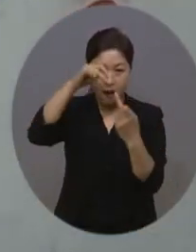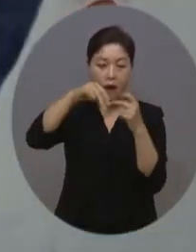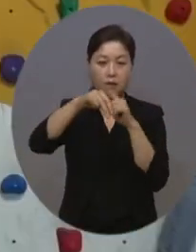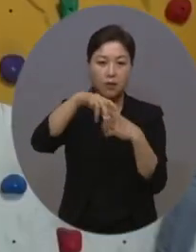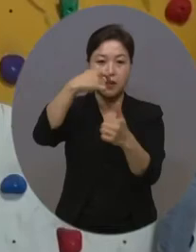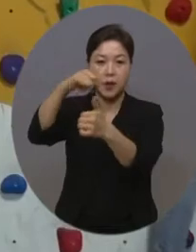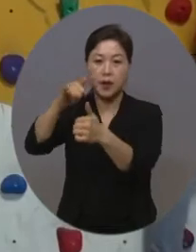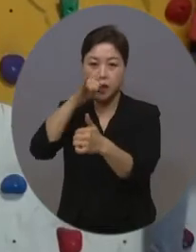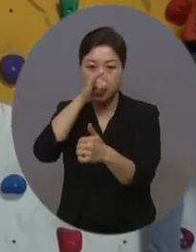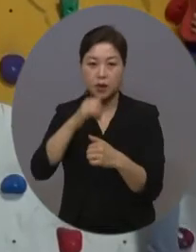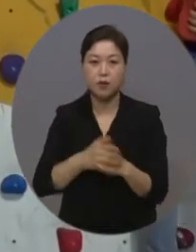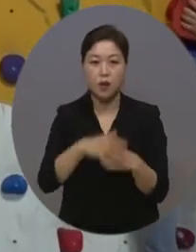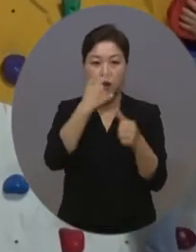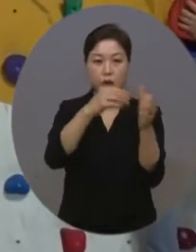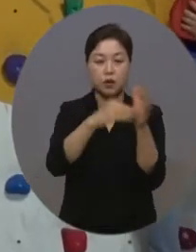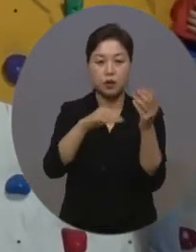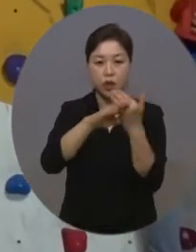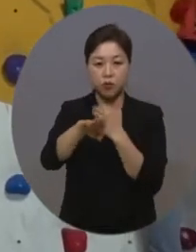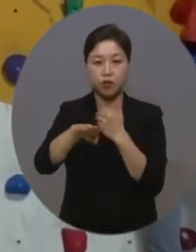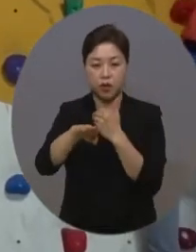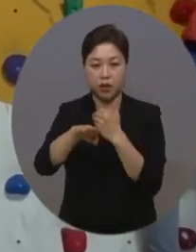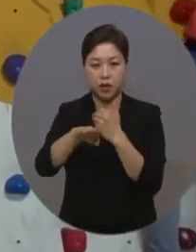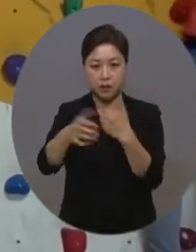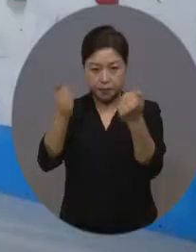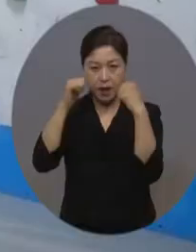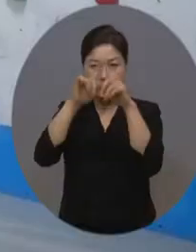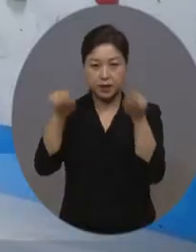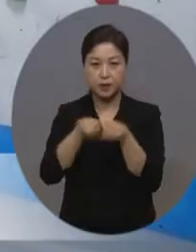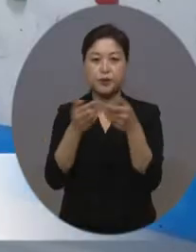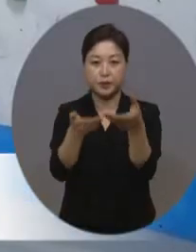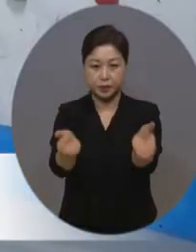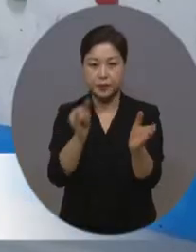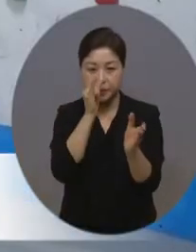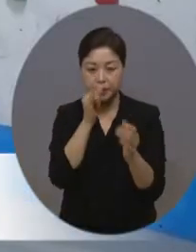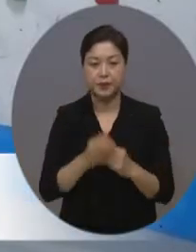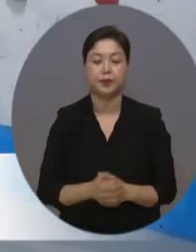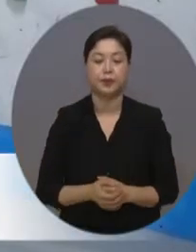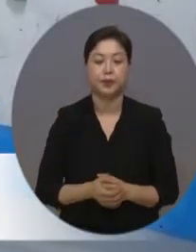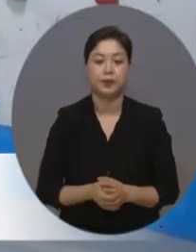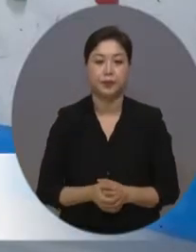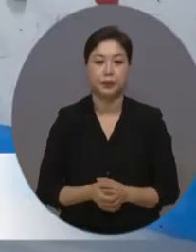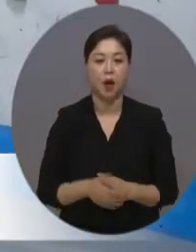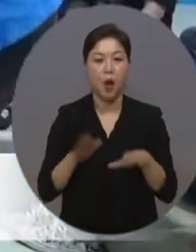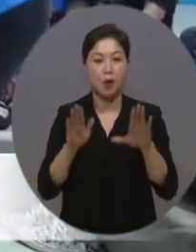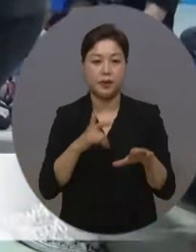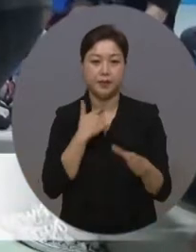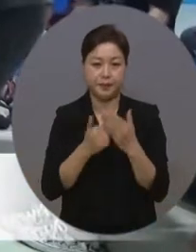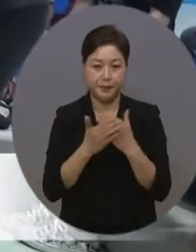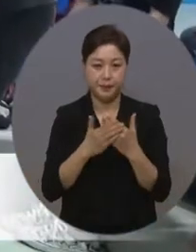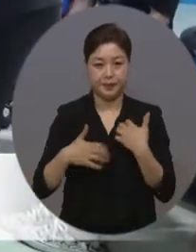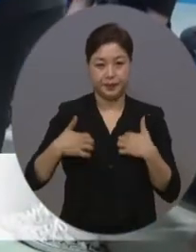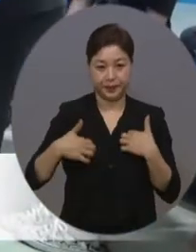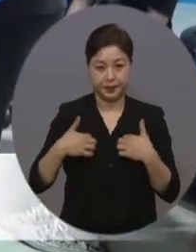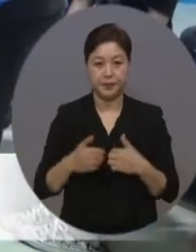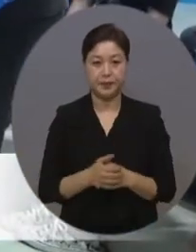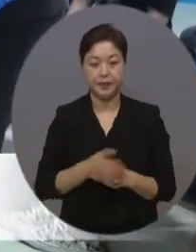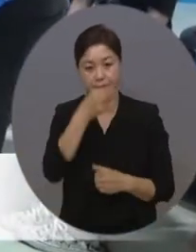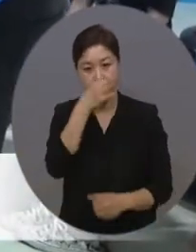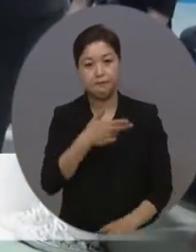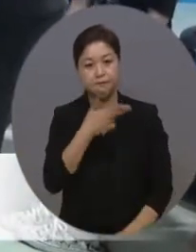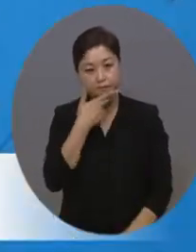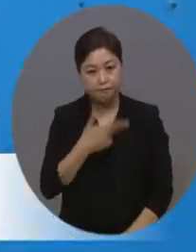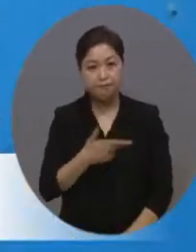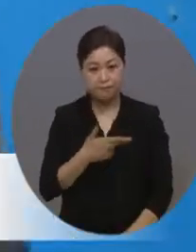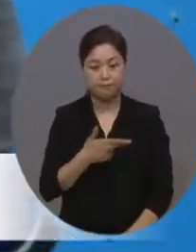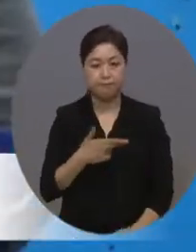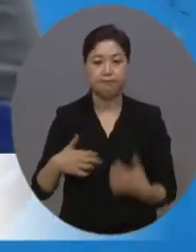내용이며 교육 후에는 수료증에 교부됩니다. 아, 오늘 너무 재밌었고요. 그냥 힘들지 않았는데